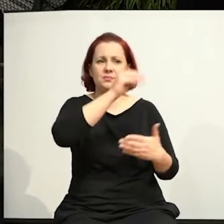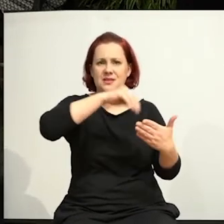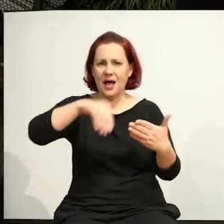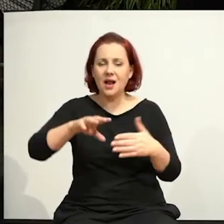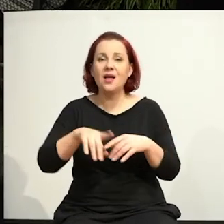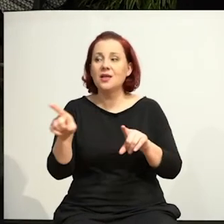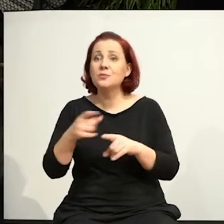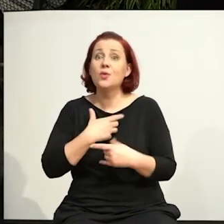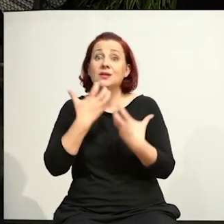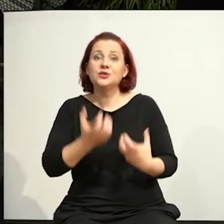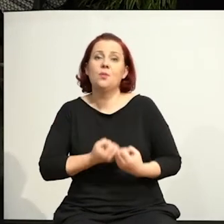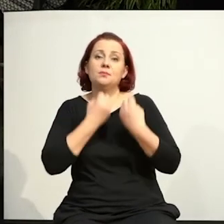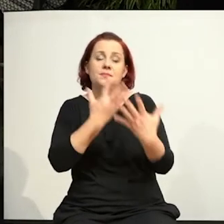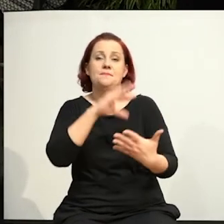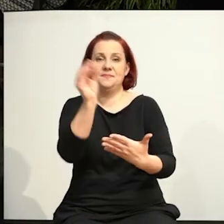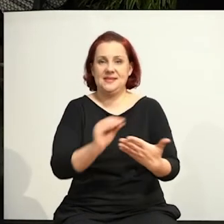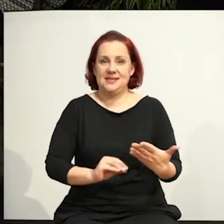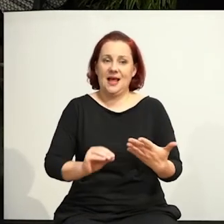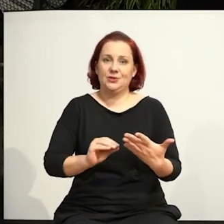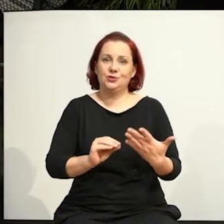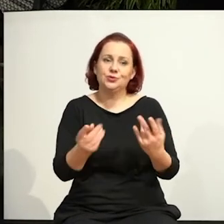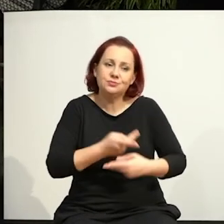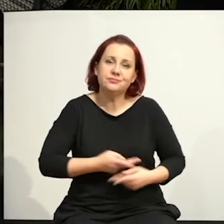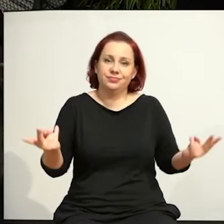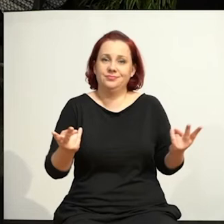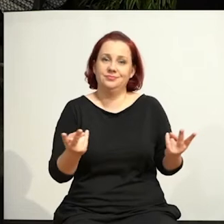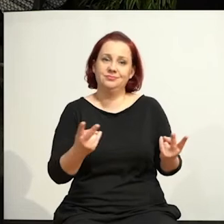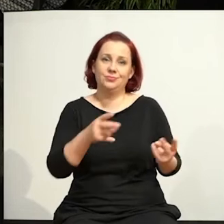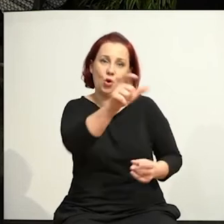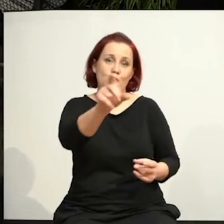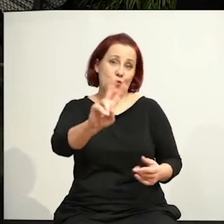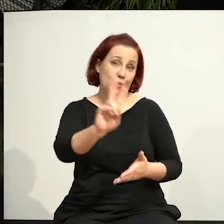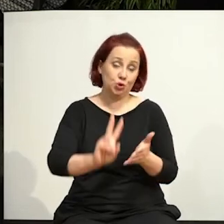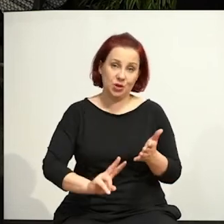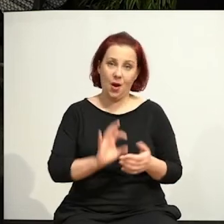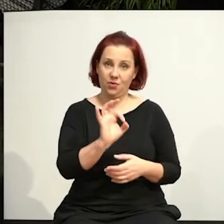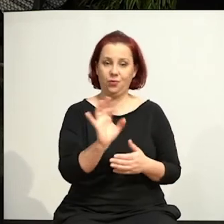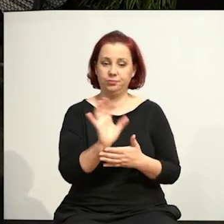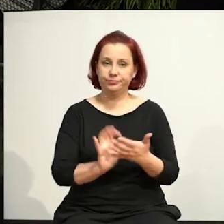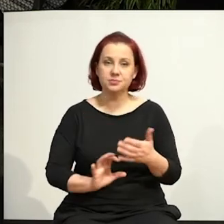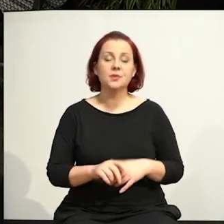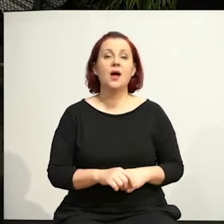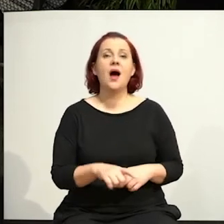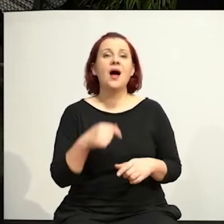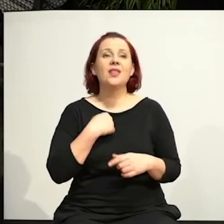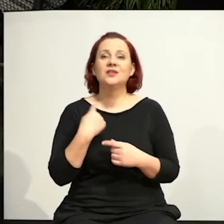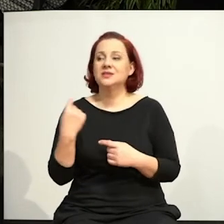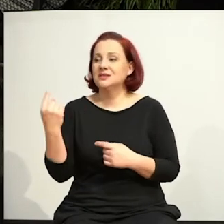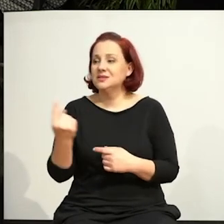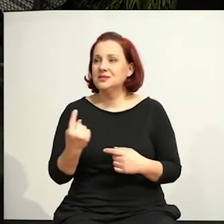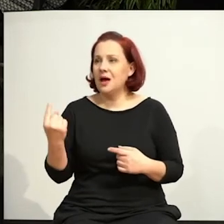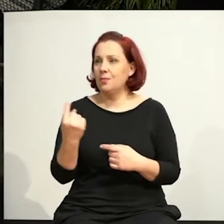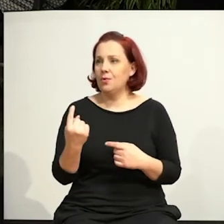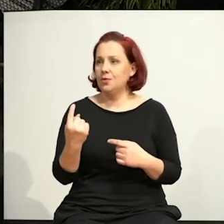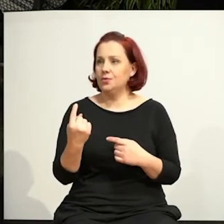wylewania tych treści na zewnątrz i dzielenia się nimi z odbiorcami. Natomiast ta samotność, głuchota, ślepota, o